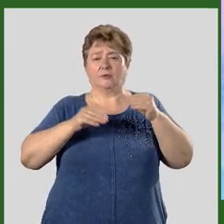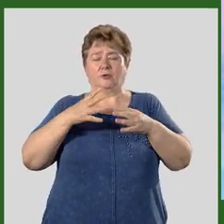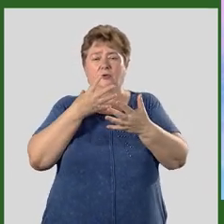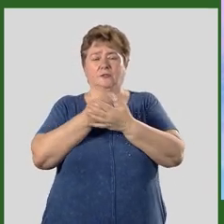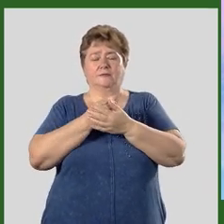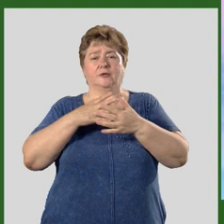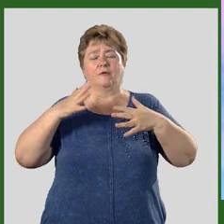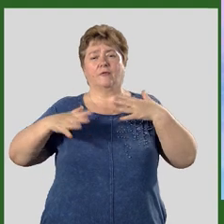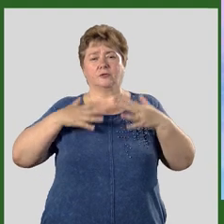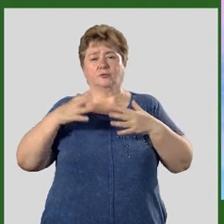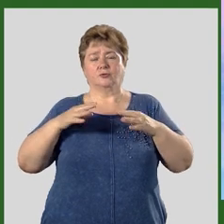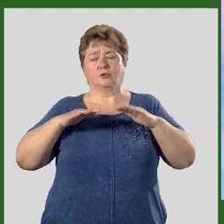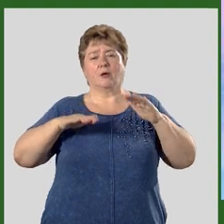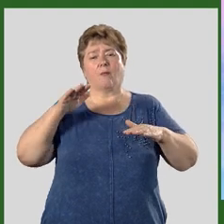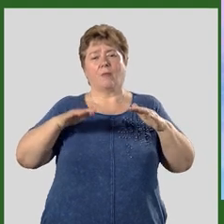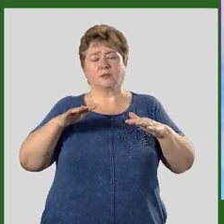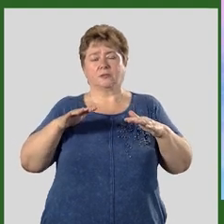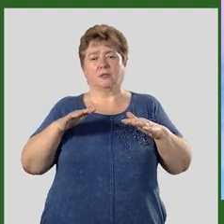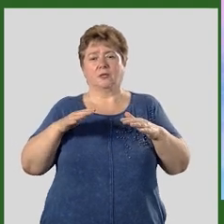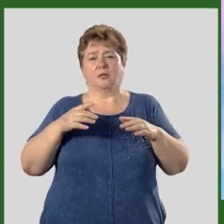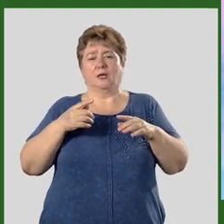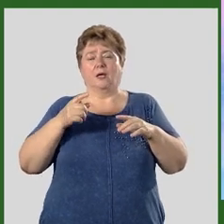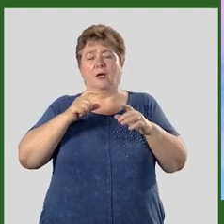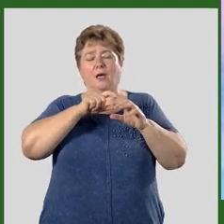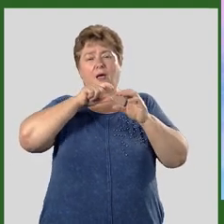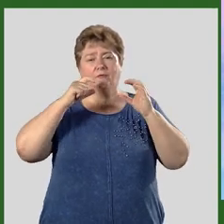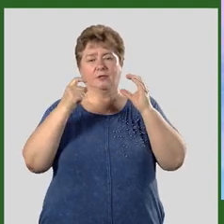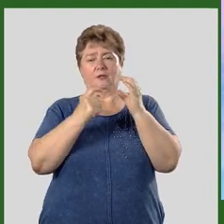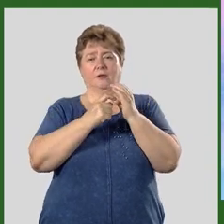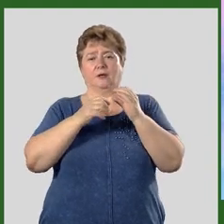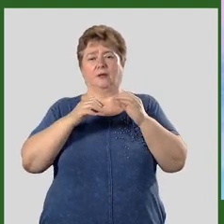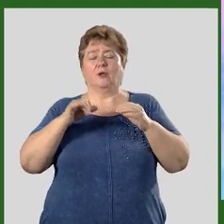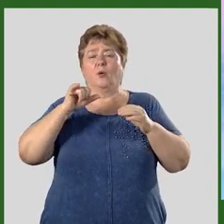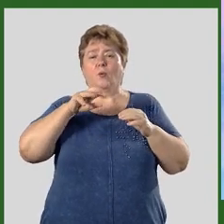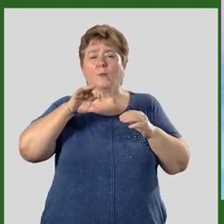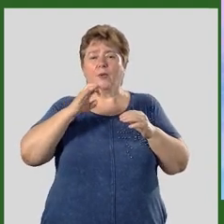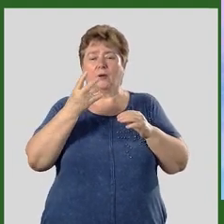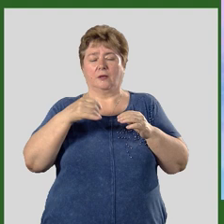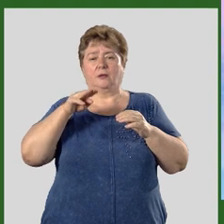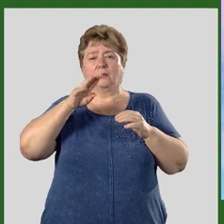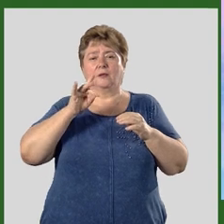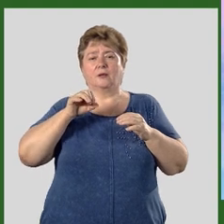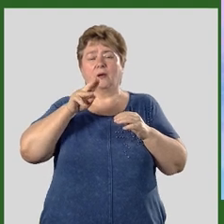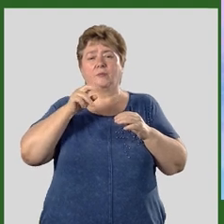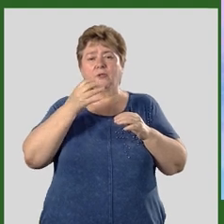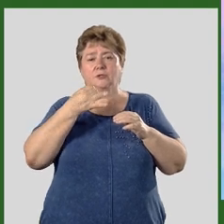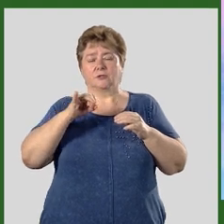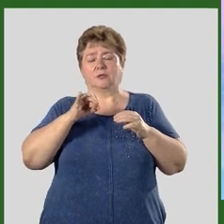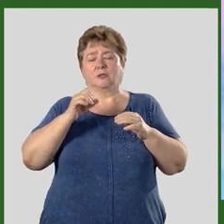свои воздушные массы – экваториальные, умеренные,